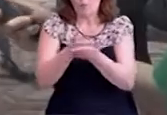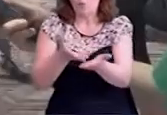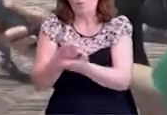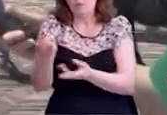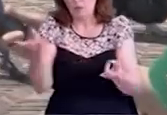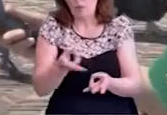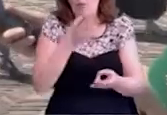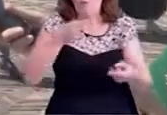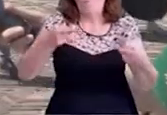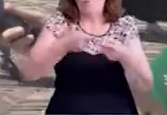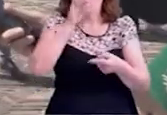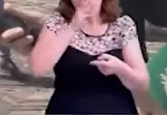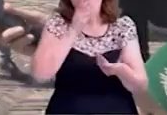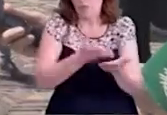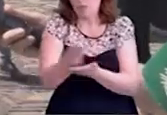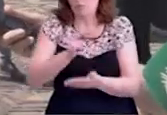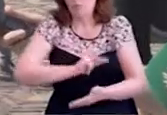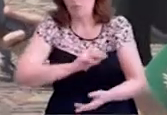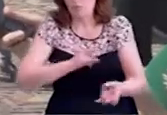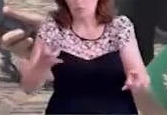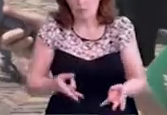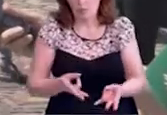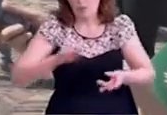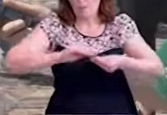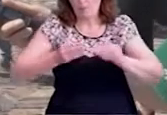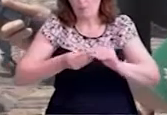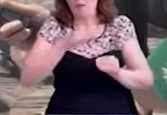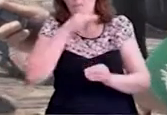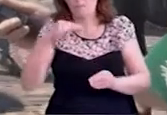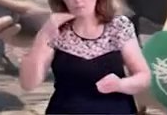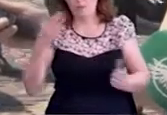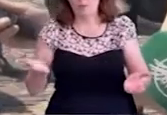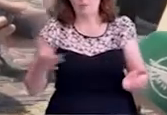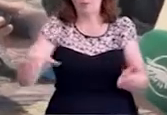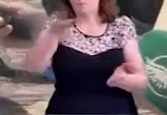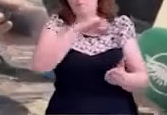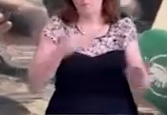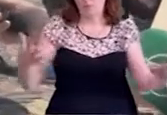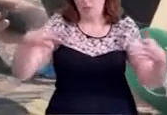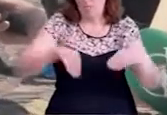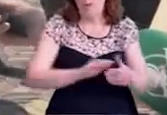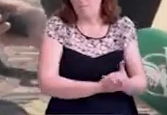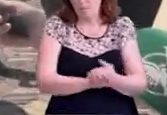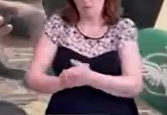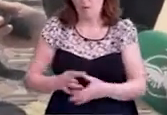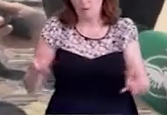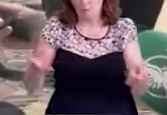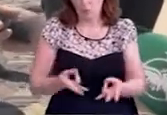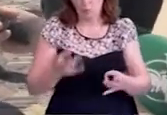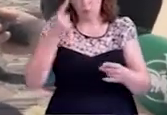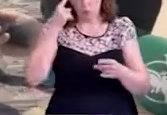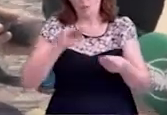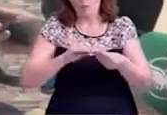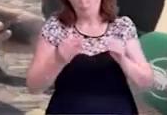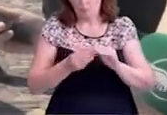выдать им на вовремя зарплату персоналу. Есть проблемы, о них нужно говорить, нужно всеми объединяться. Если все думают, что это проблема только